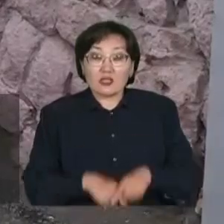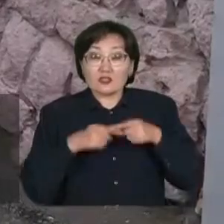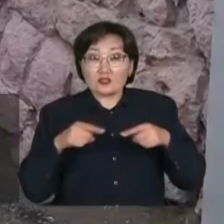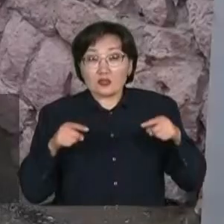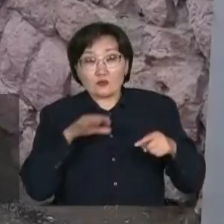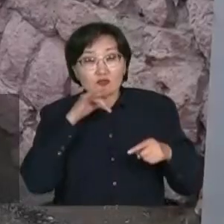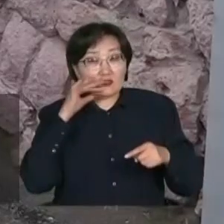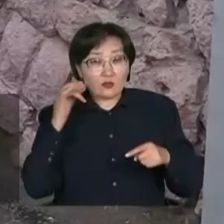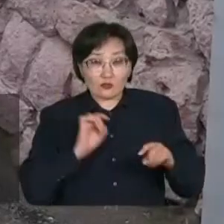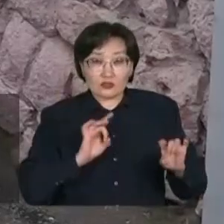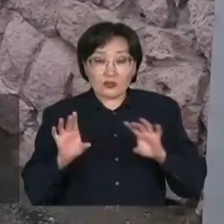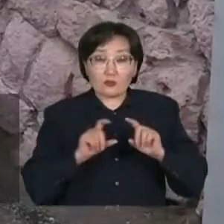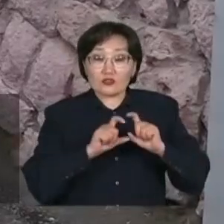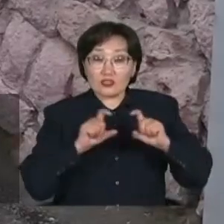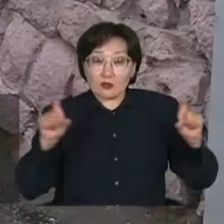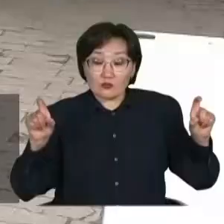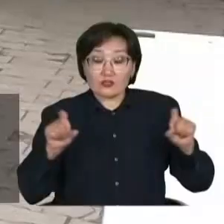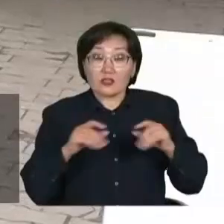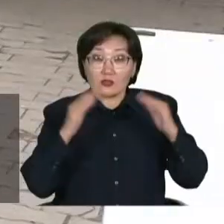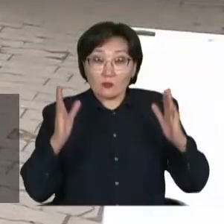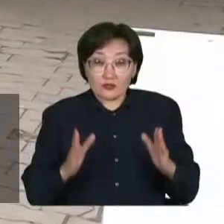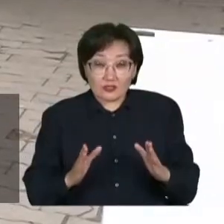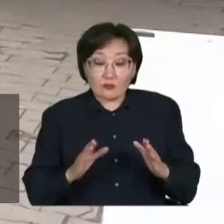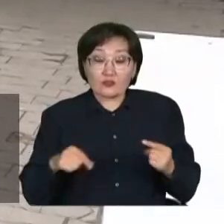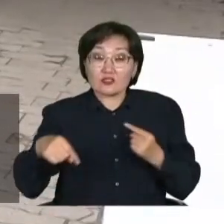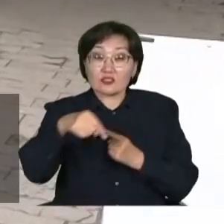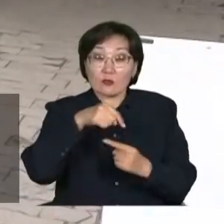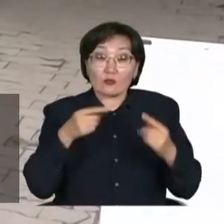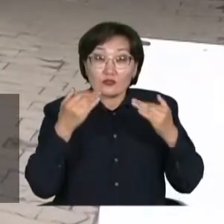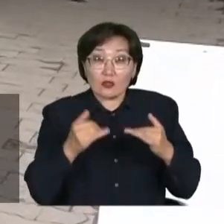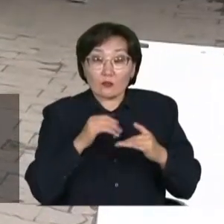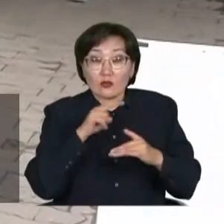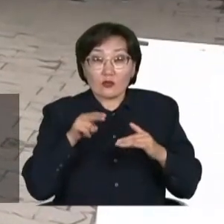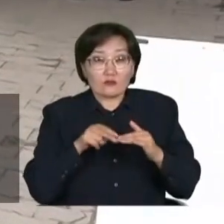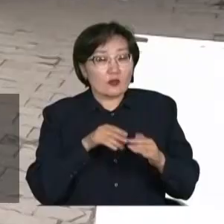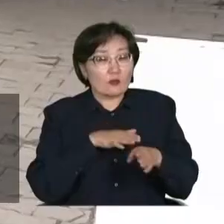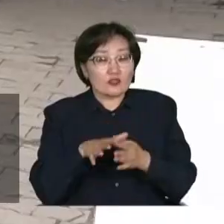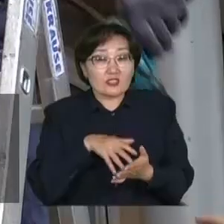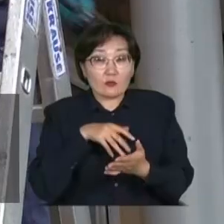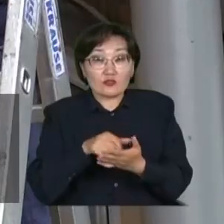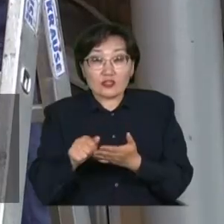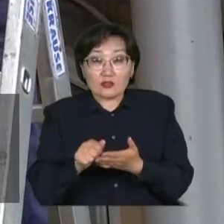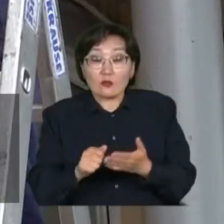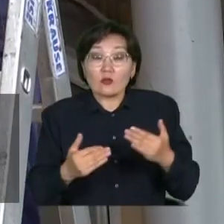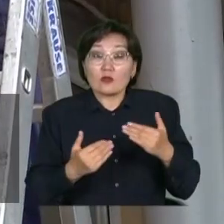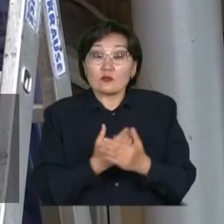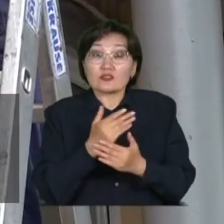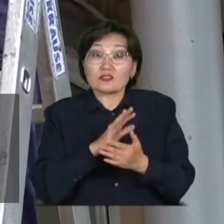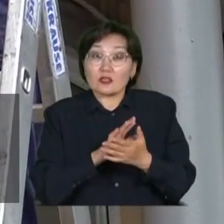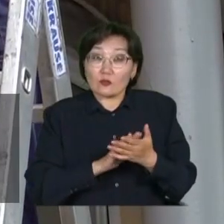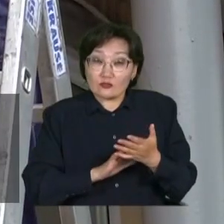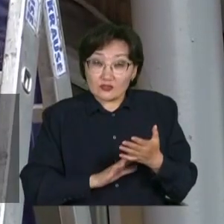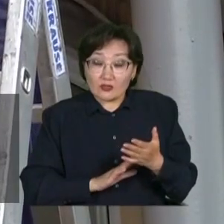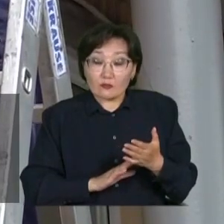Разноцветные щиты и рекламные вывески на зданиях и коммерческих объектах теперь подлежат сносу. В мегаполисе продолжаются работы по